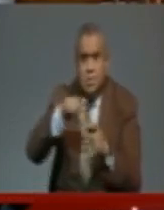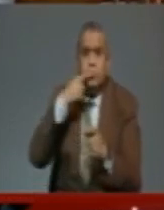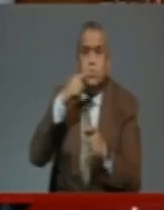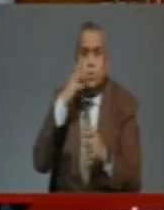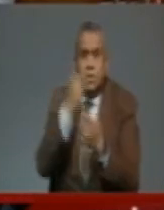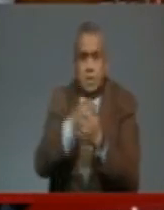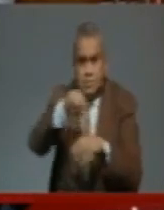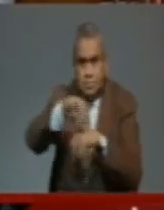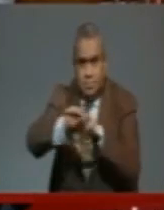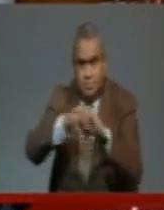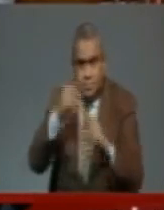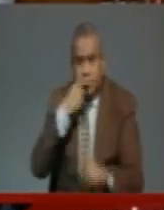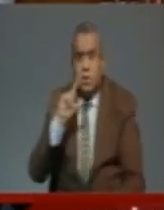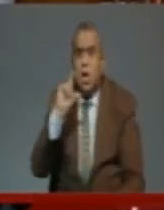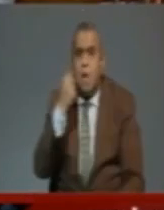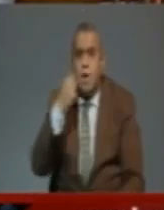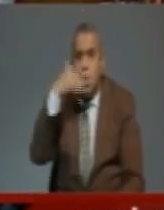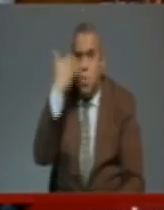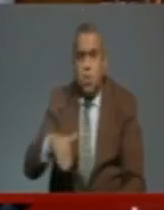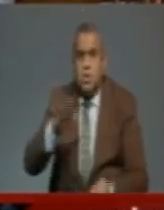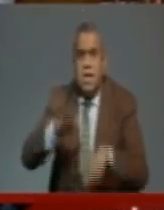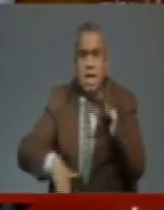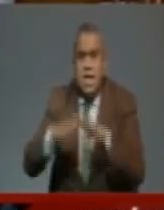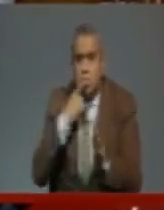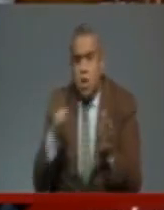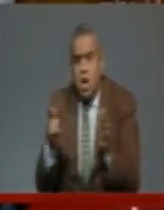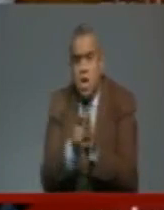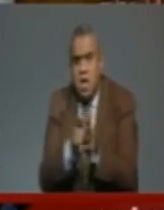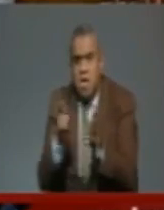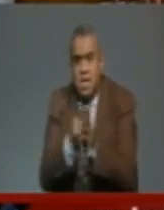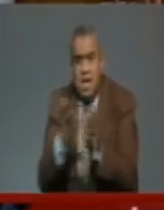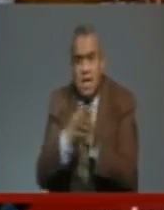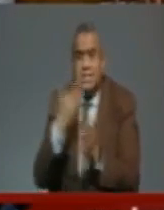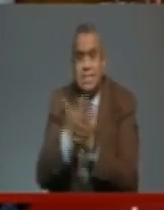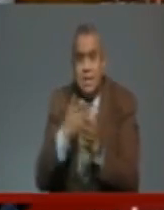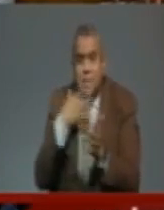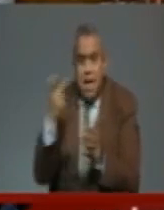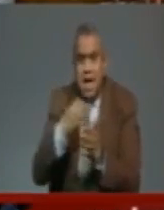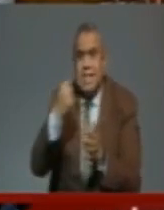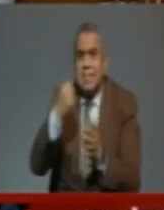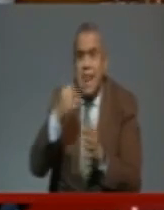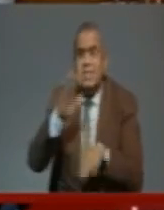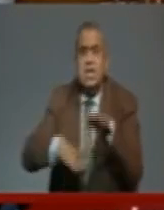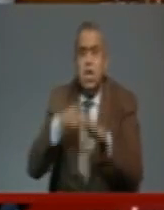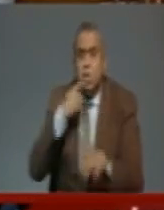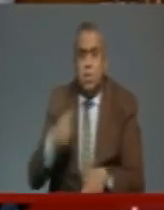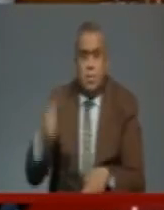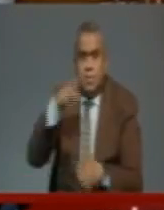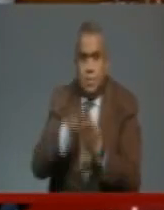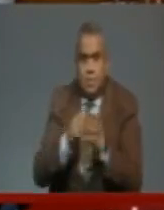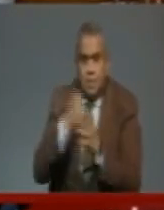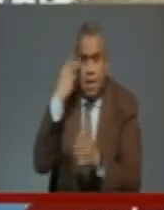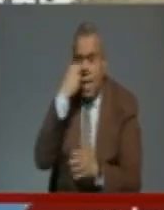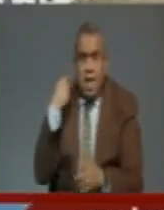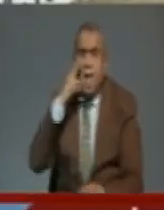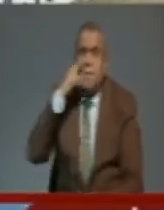دلوقتي 15.5 كيلو ارصفه عشان يصل الى 30 كيلو، يعني كل اللي كان عندنا من يوم ما محمد علي عمل مينا